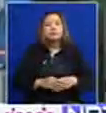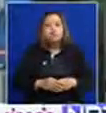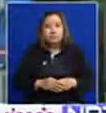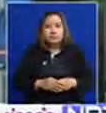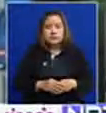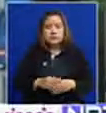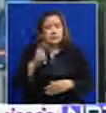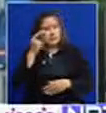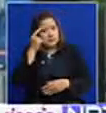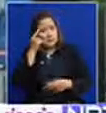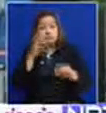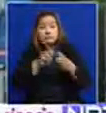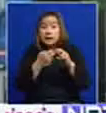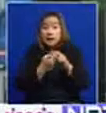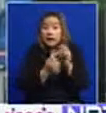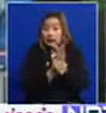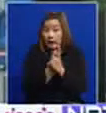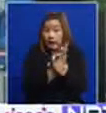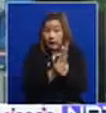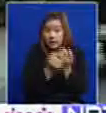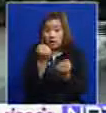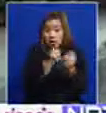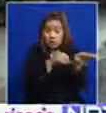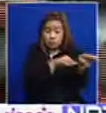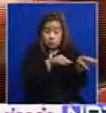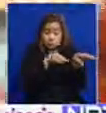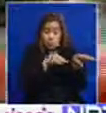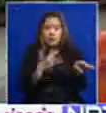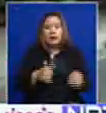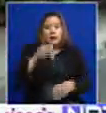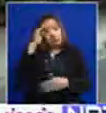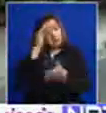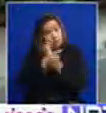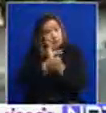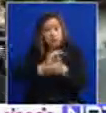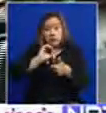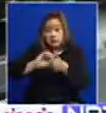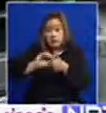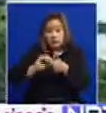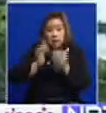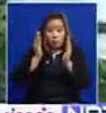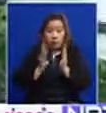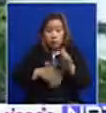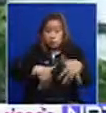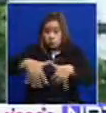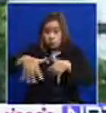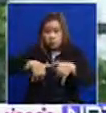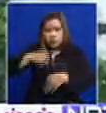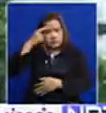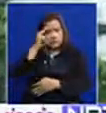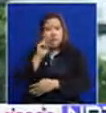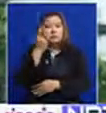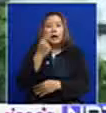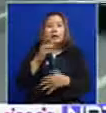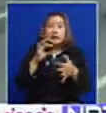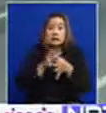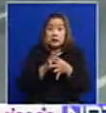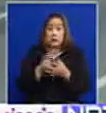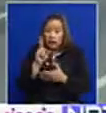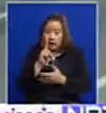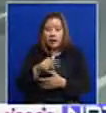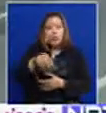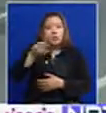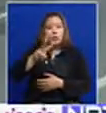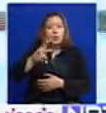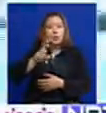เพื่อบรรเทาปัญหาการจราจรในเส้นทางดังกล่าวเจ้าหน้าที่ตำรวจแนะนำให้ประชาชนเลี่ยงไปใช้เส้นทางถนนวิภาวดีรังสิตถนนประ